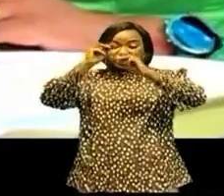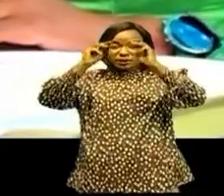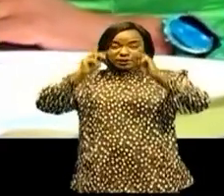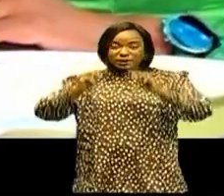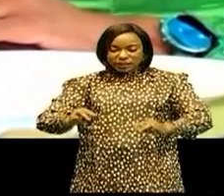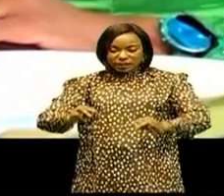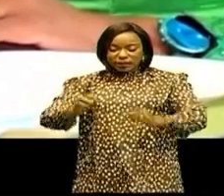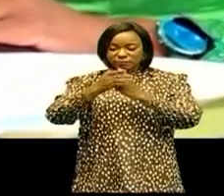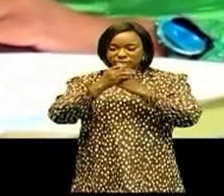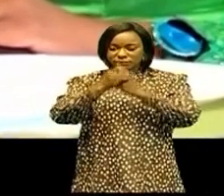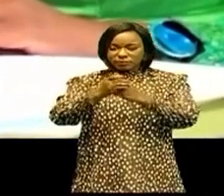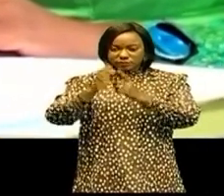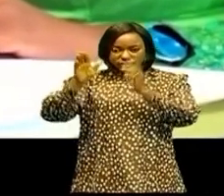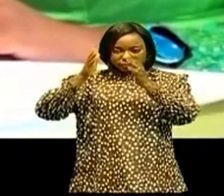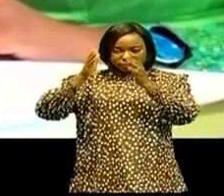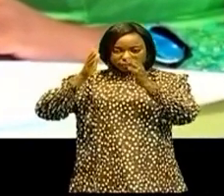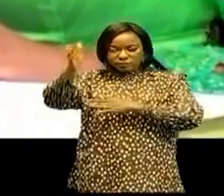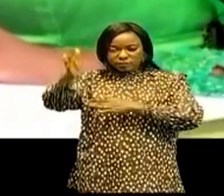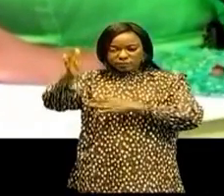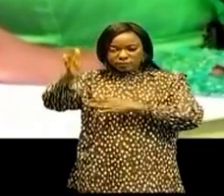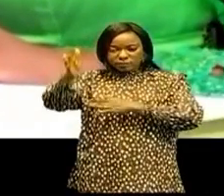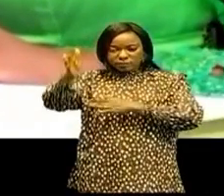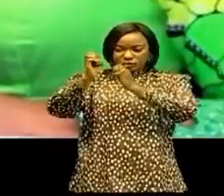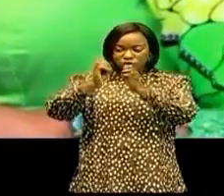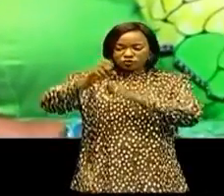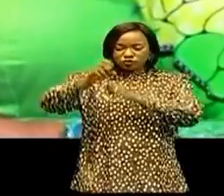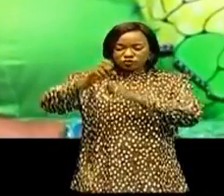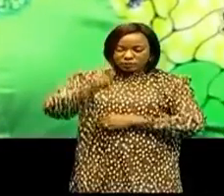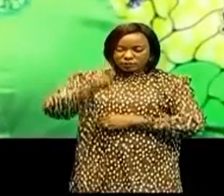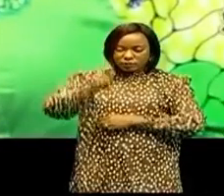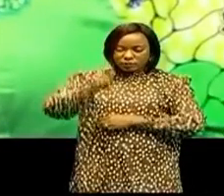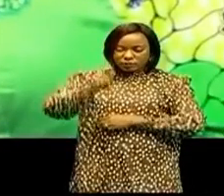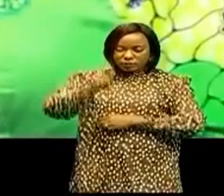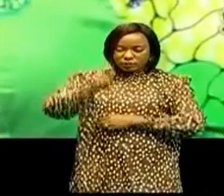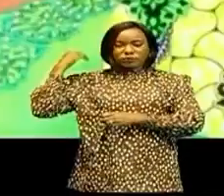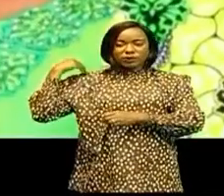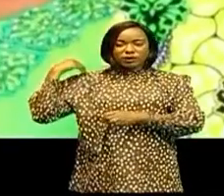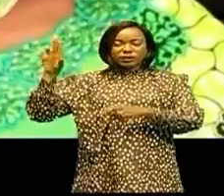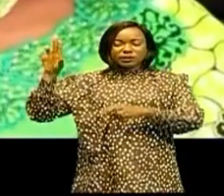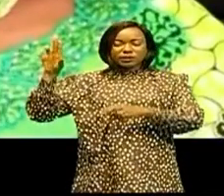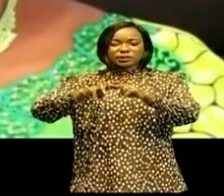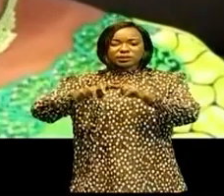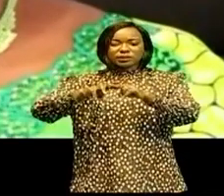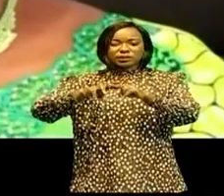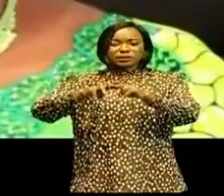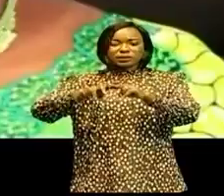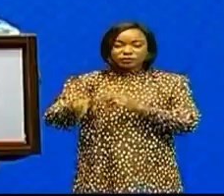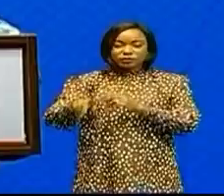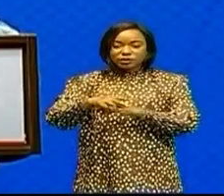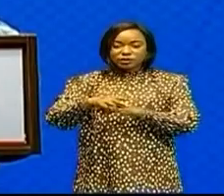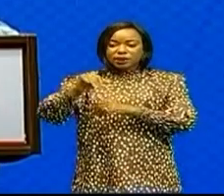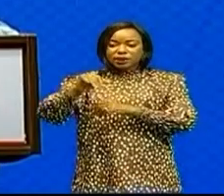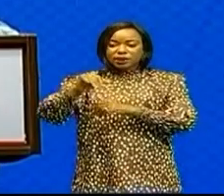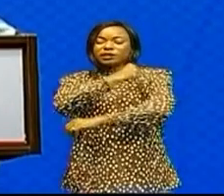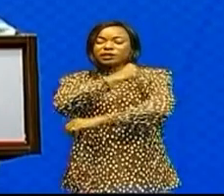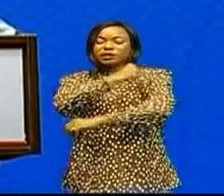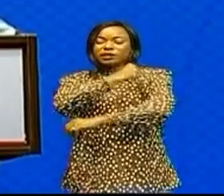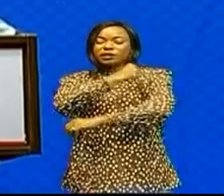très prochainement une nouvelle évaluation exhaustive de l'état de siège dans les provinces de l'Ituri et du Nord